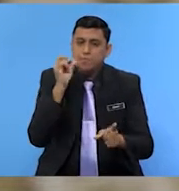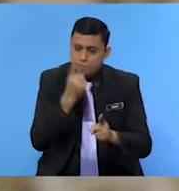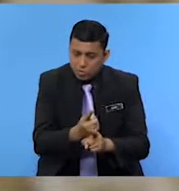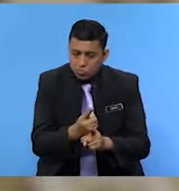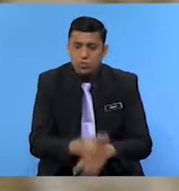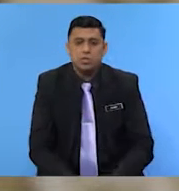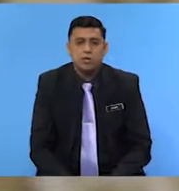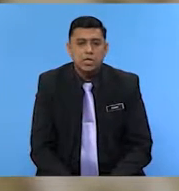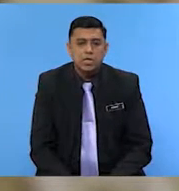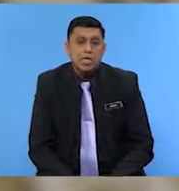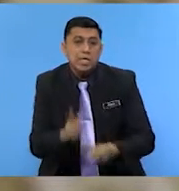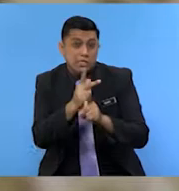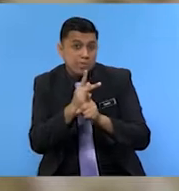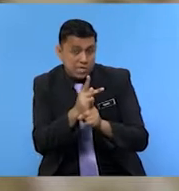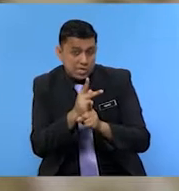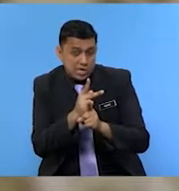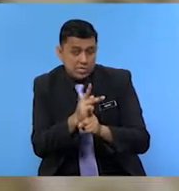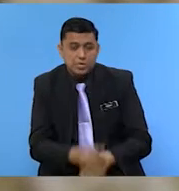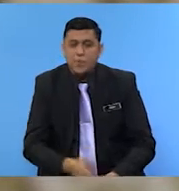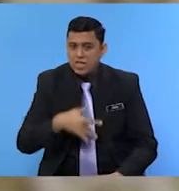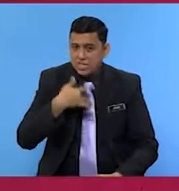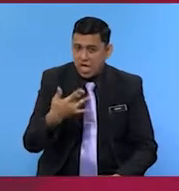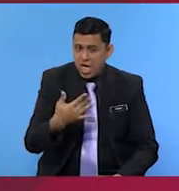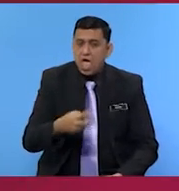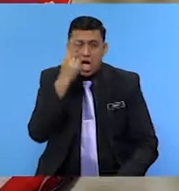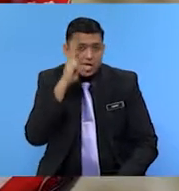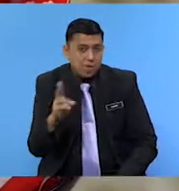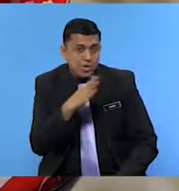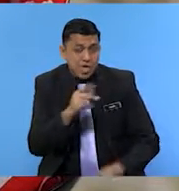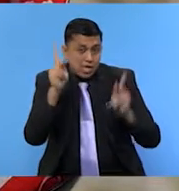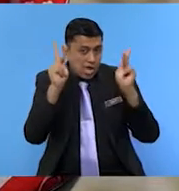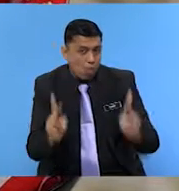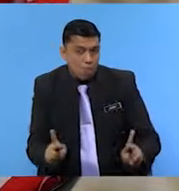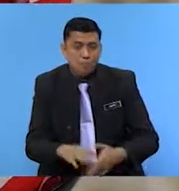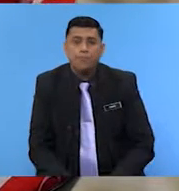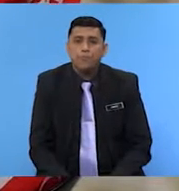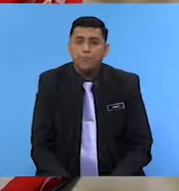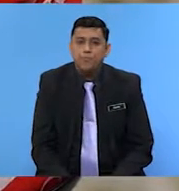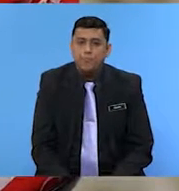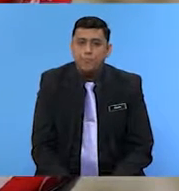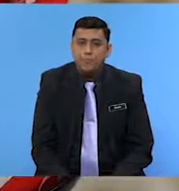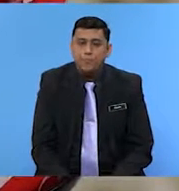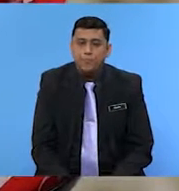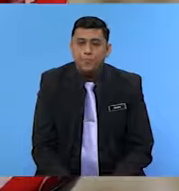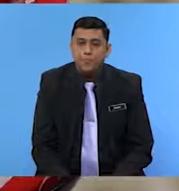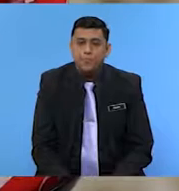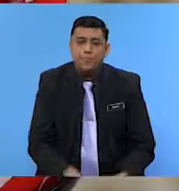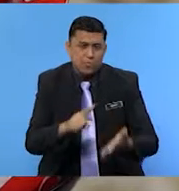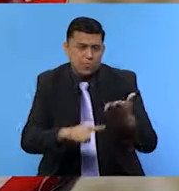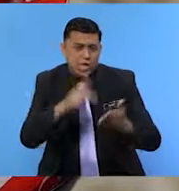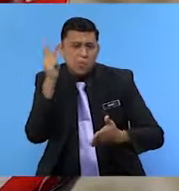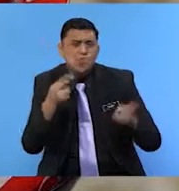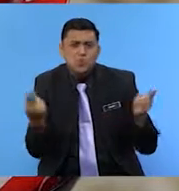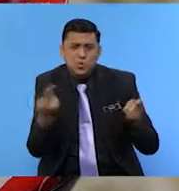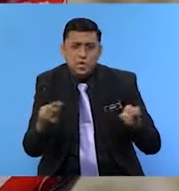seimbang serta menjaga sensitiviti agama dan kaum. Baik, Cikgu Nurhana. Ya. Apakah